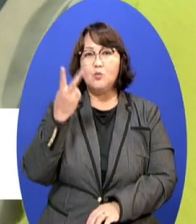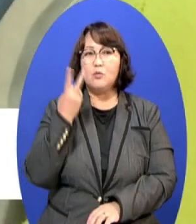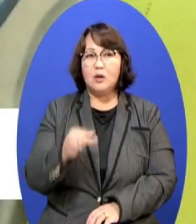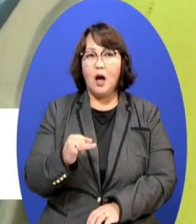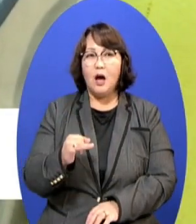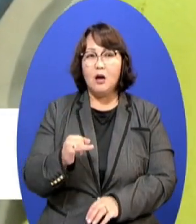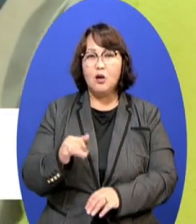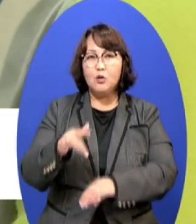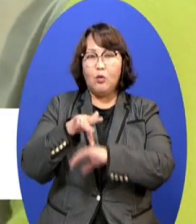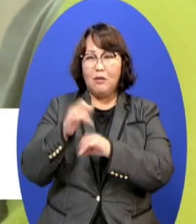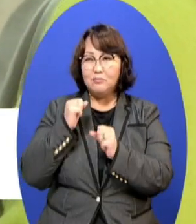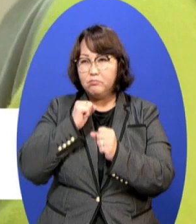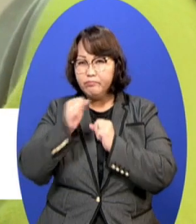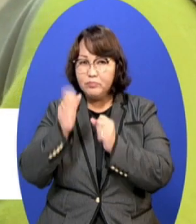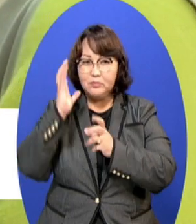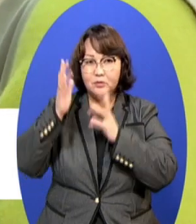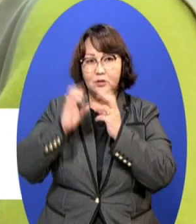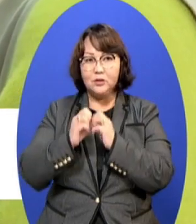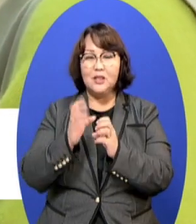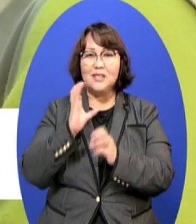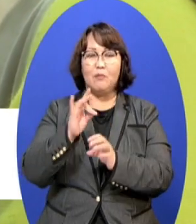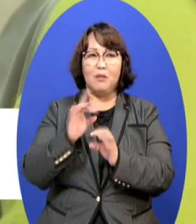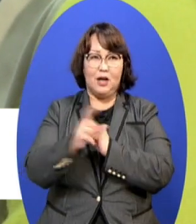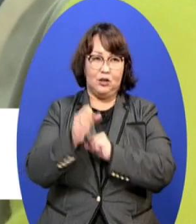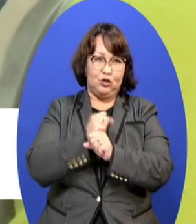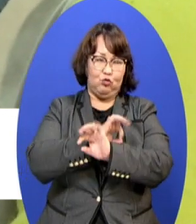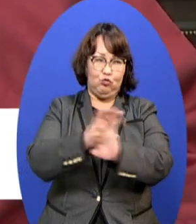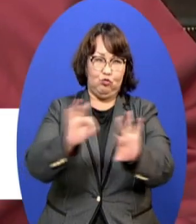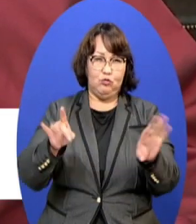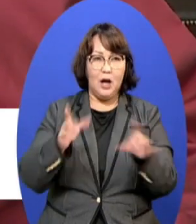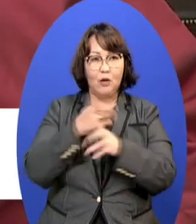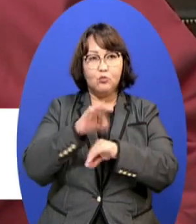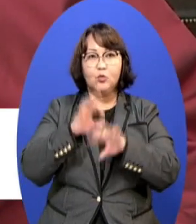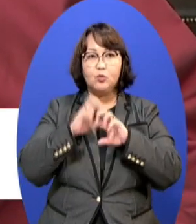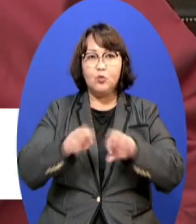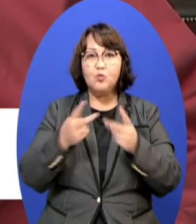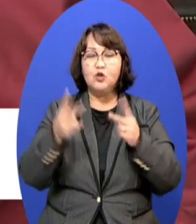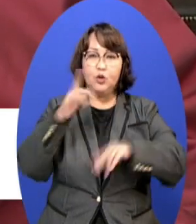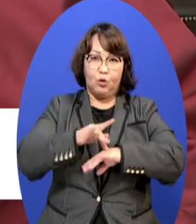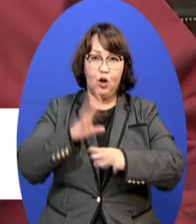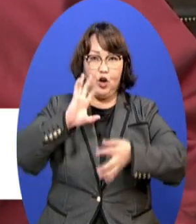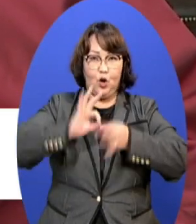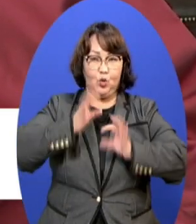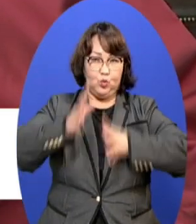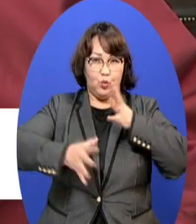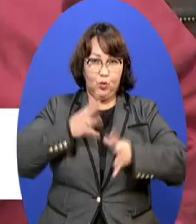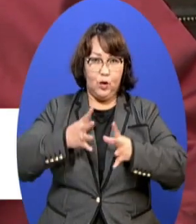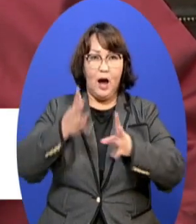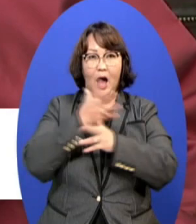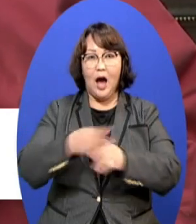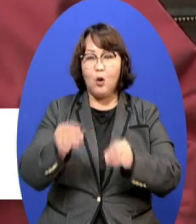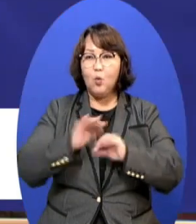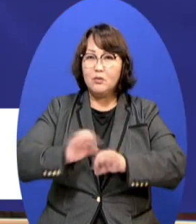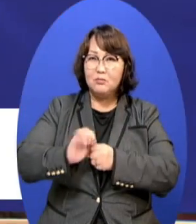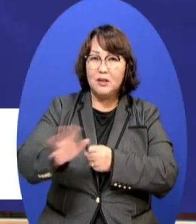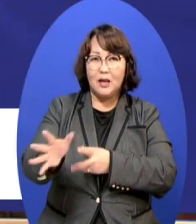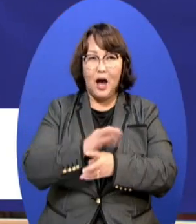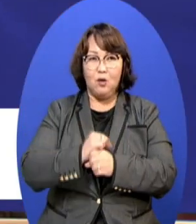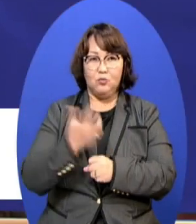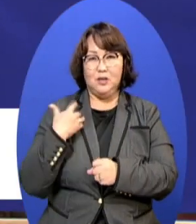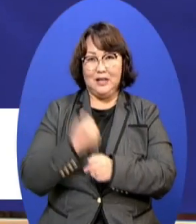байгаа олон салбарын албан хаагчид байдаг. Халдвар төвчин судлалын үндэсний төвийн эмчээс эхлээд дохионы хилний орчуулагч, ариутгал хариуцж байгаа ажилтнаас